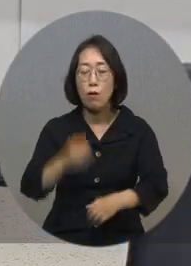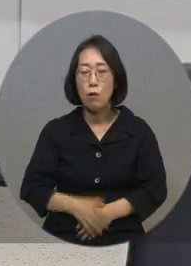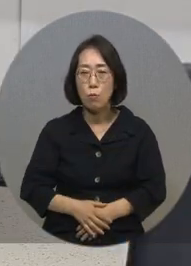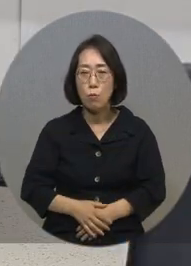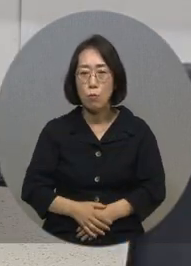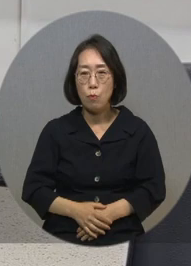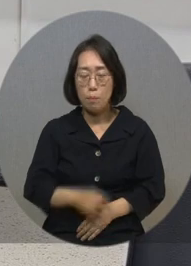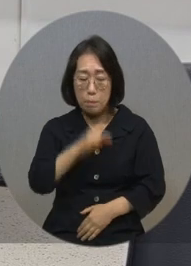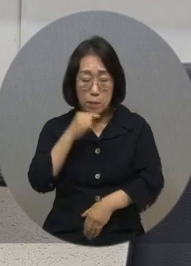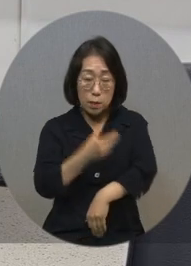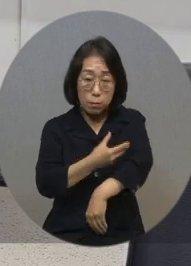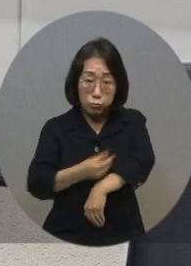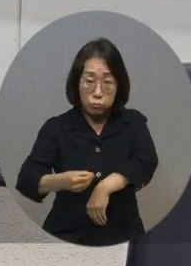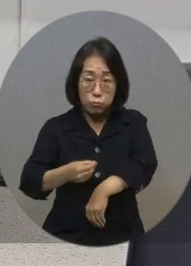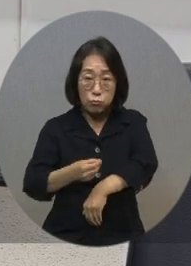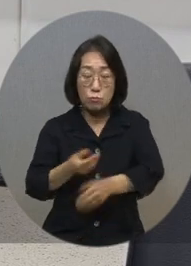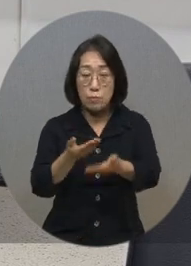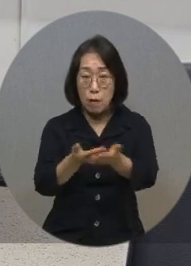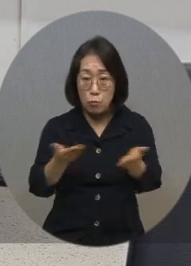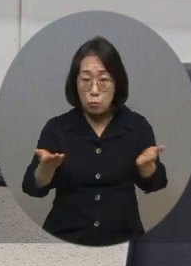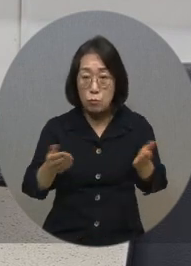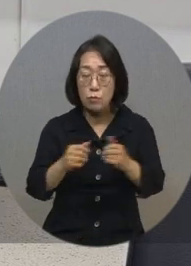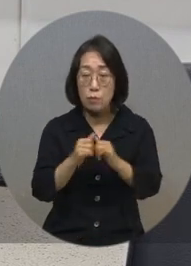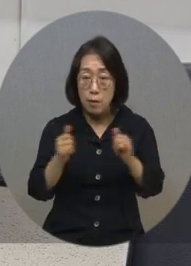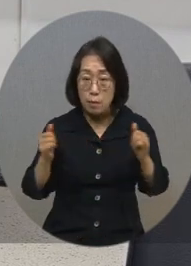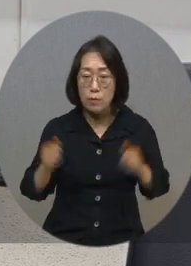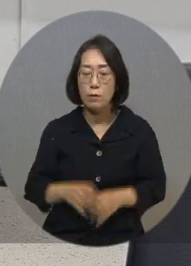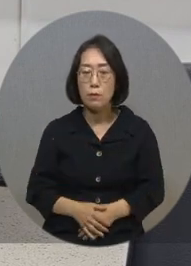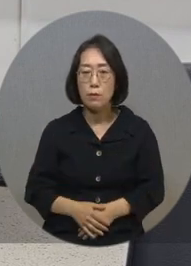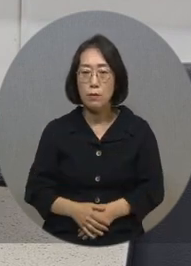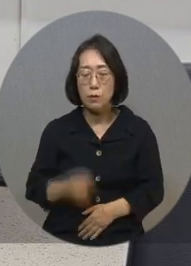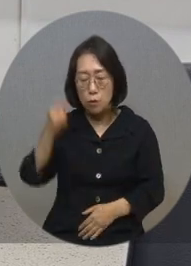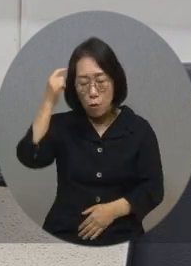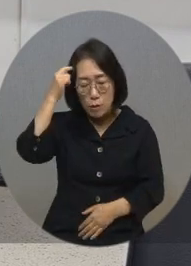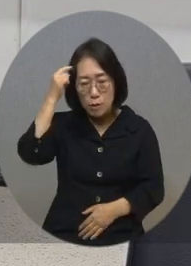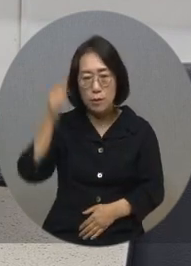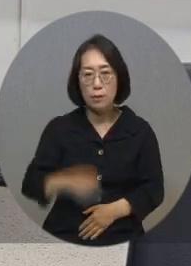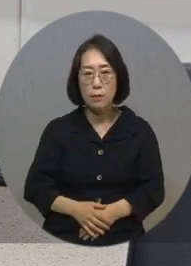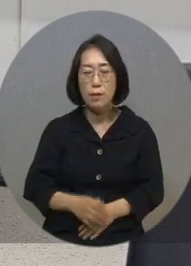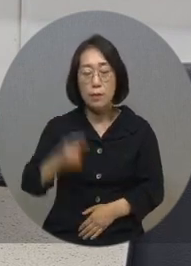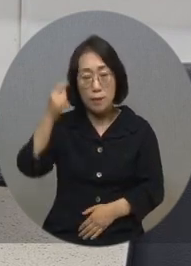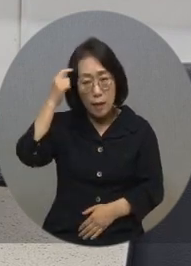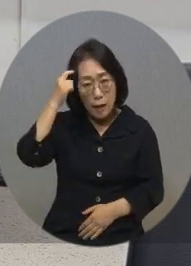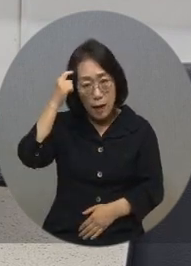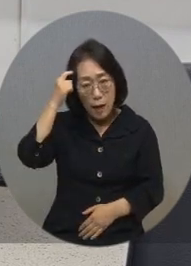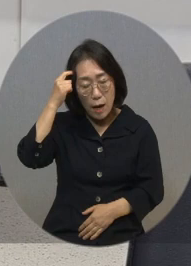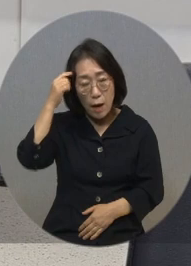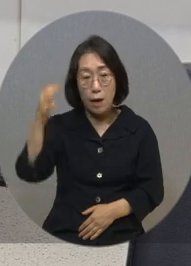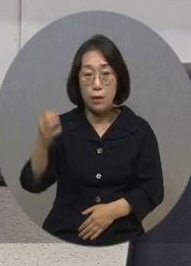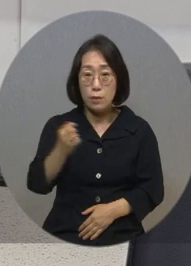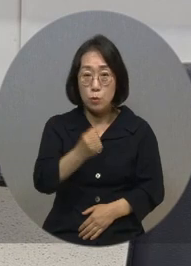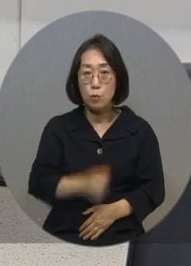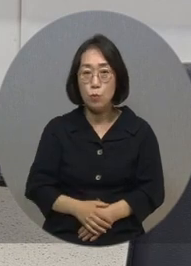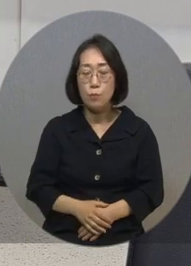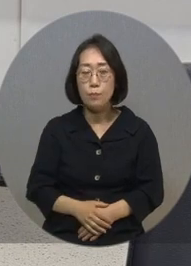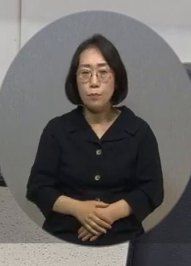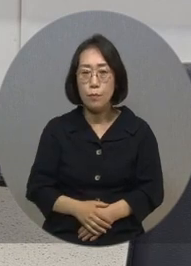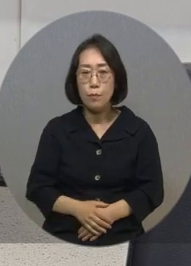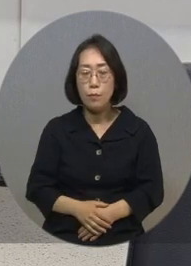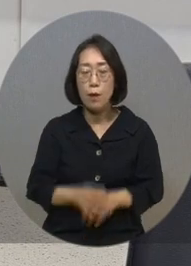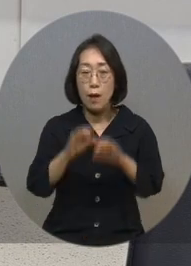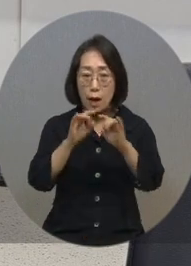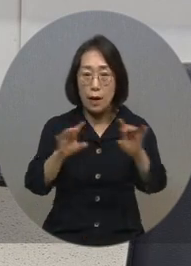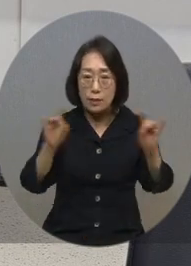참여했던 자이 참여했던 그 시민들의 그 정신을 생각하면서 어 우리 국민